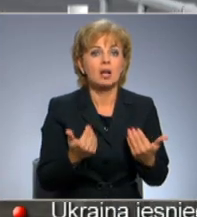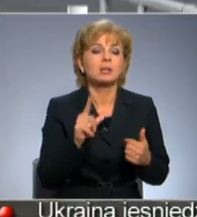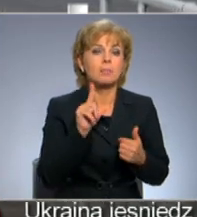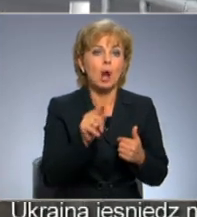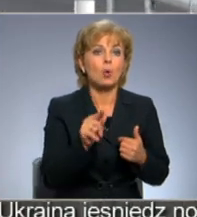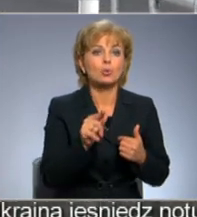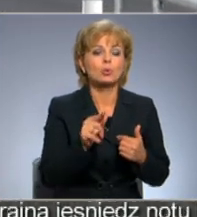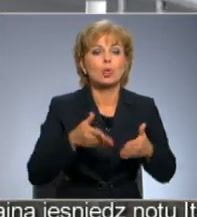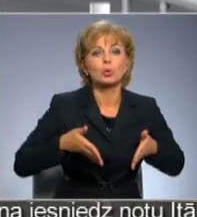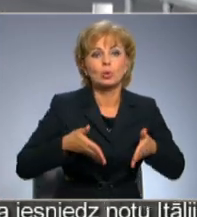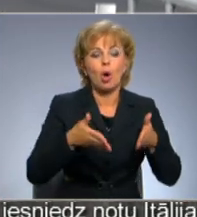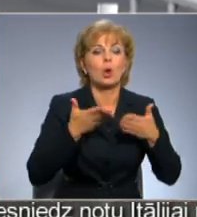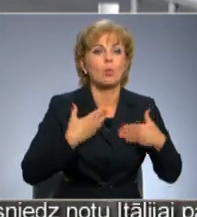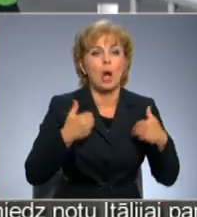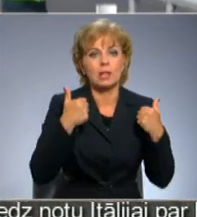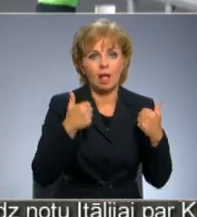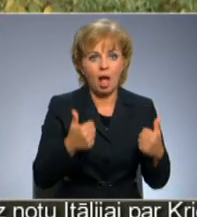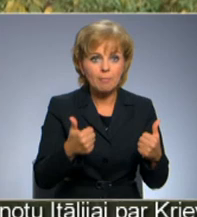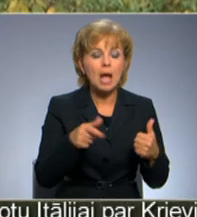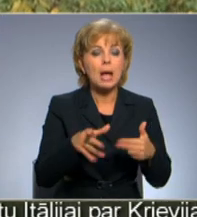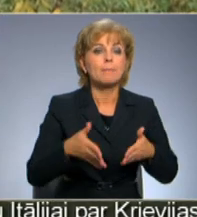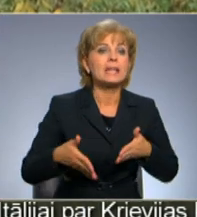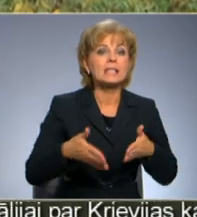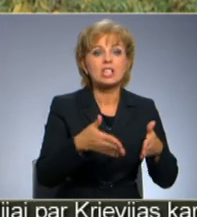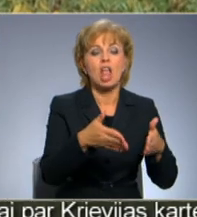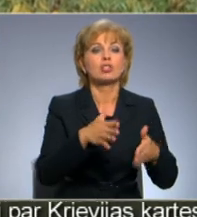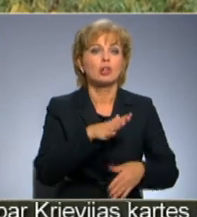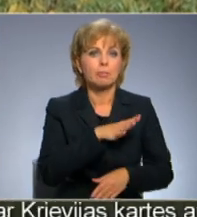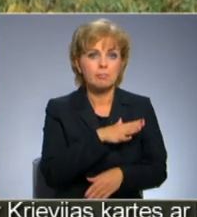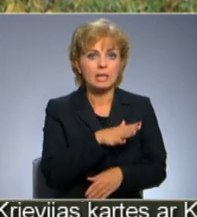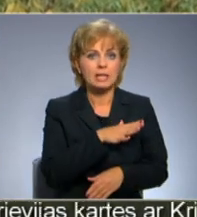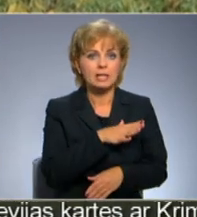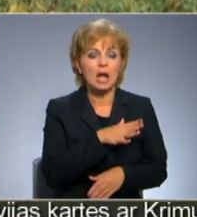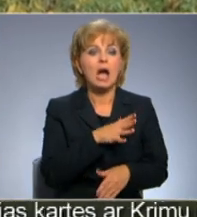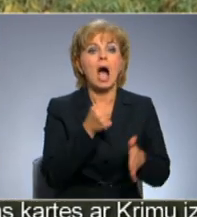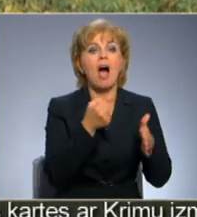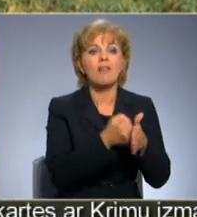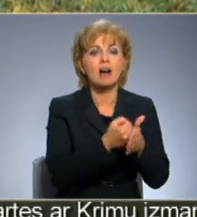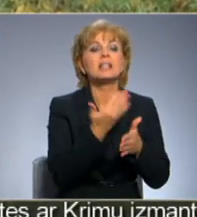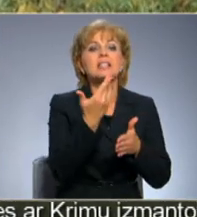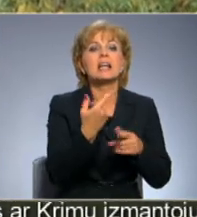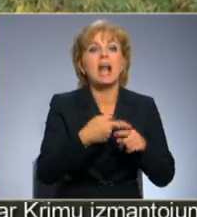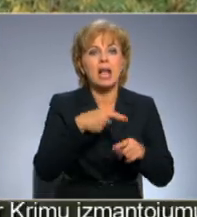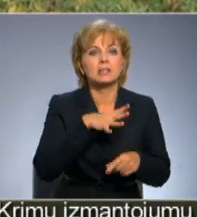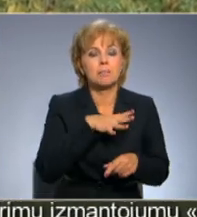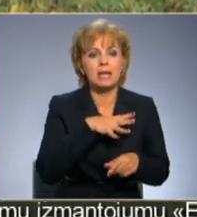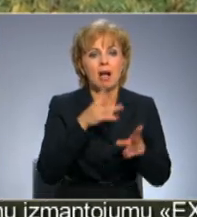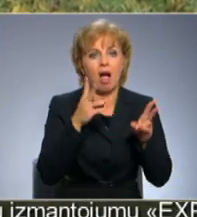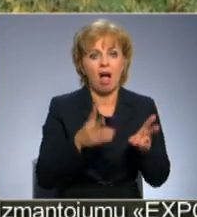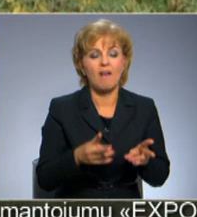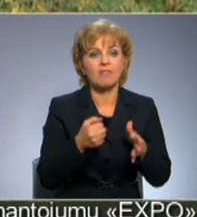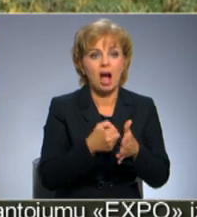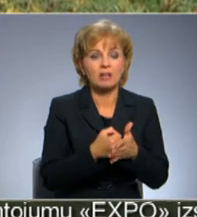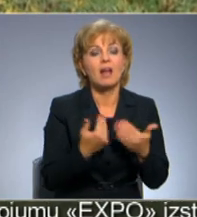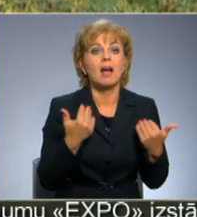pa trotvāru ļoti labi. Kolosāli. Te jau bija ceļš sāds, tā kā avārijas, cik nav avārijas notikuši, tagad